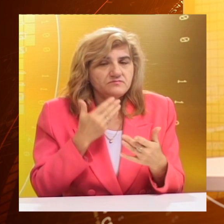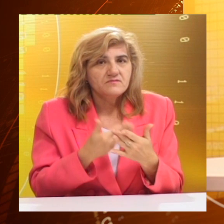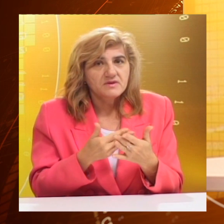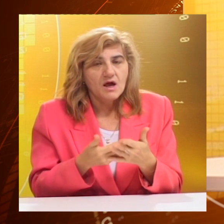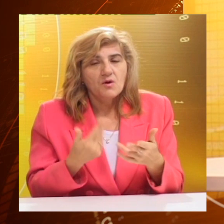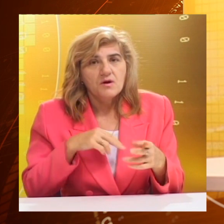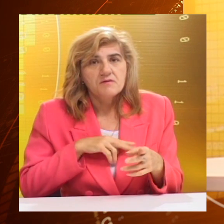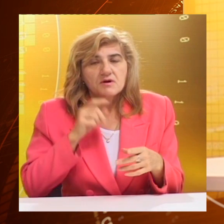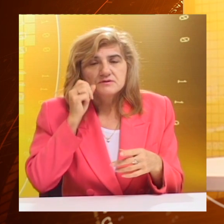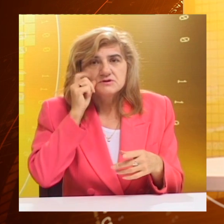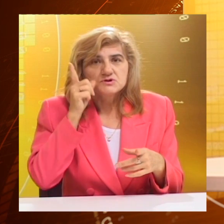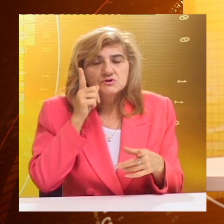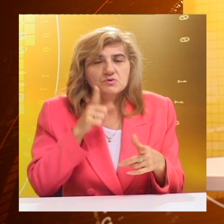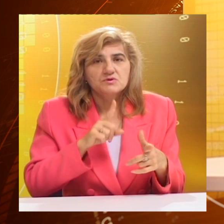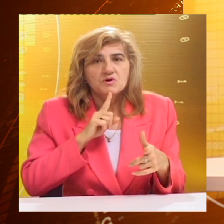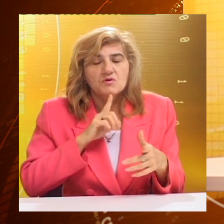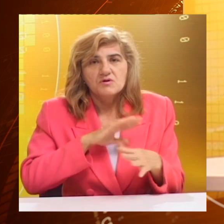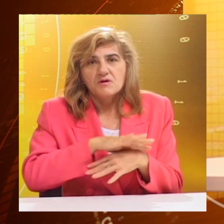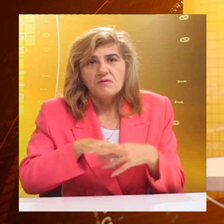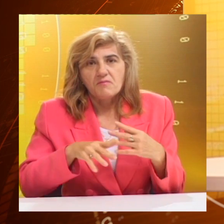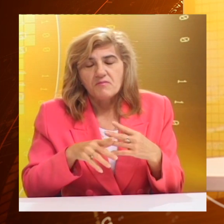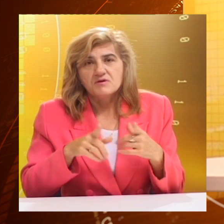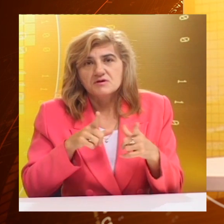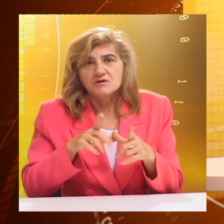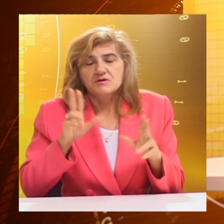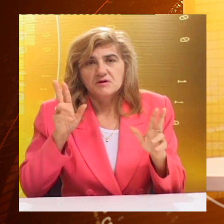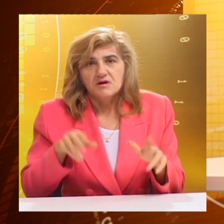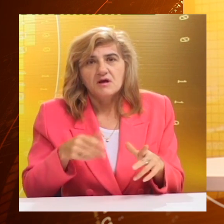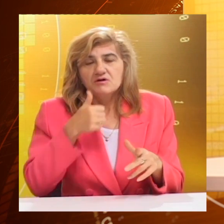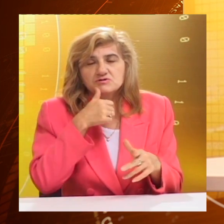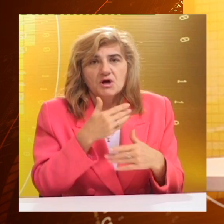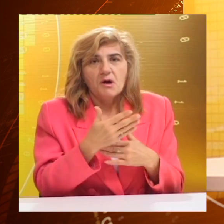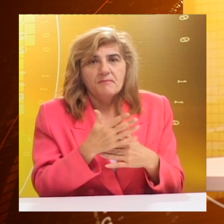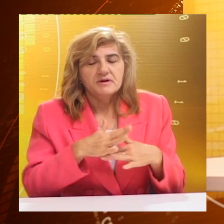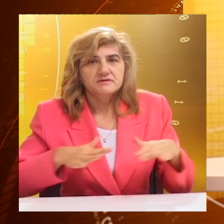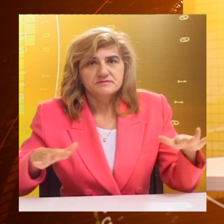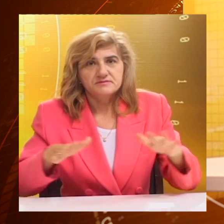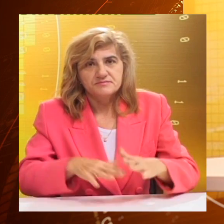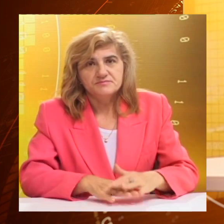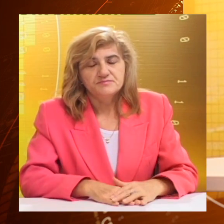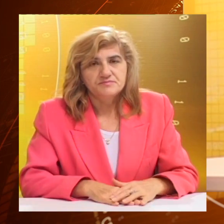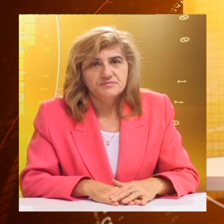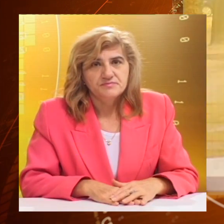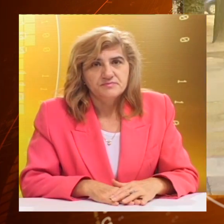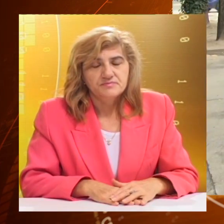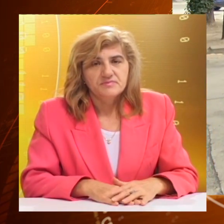ljudi koji ruše ove granice i koji se odlično snalaze u svojim profesijama, uprkos predrasudama koje vladaju.